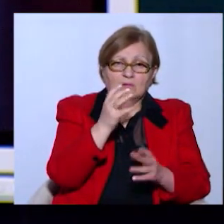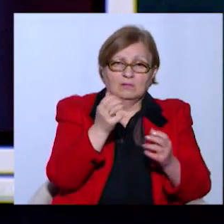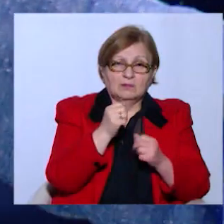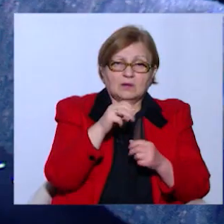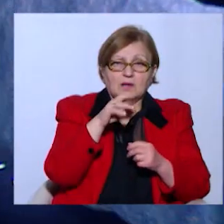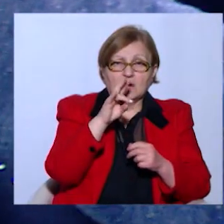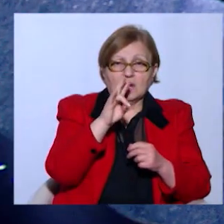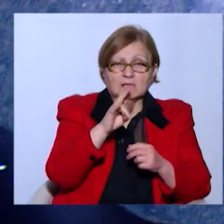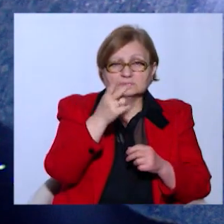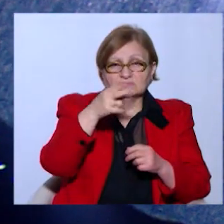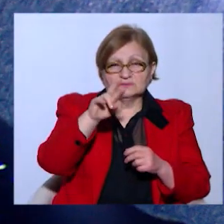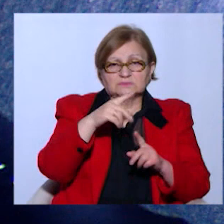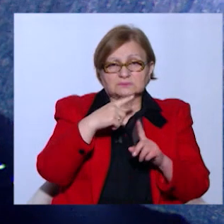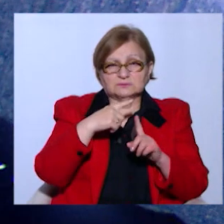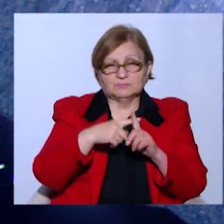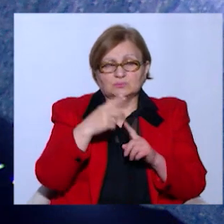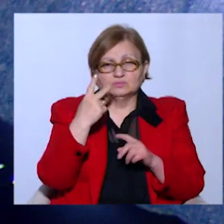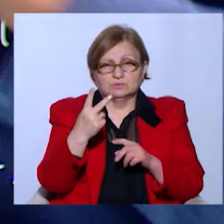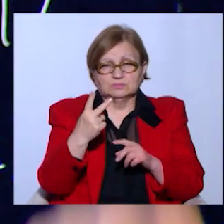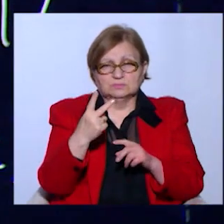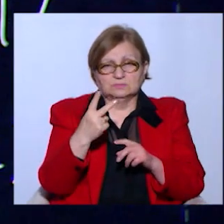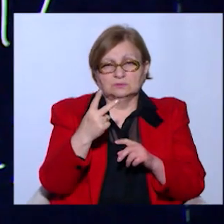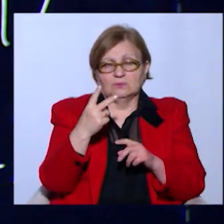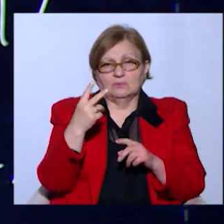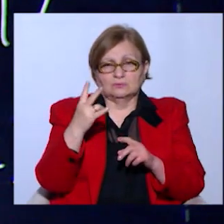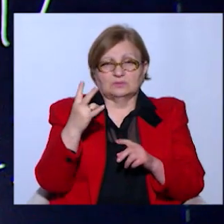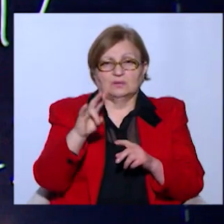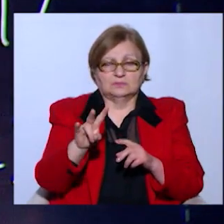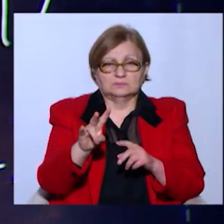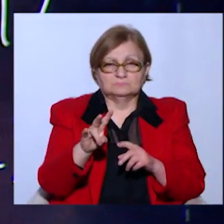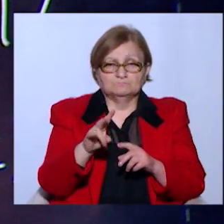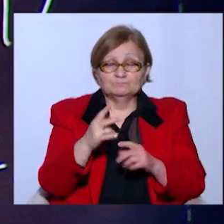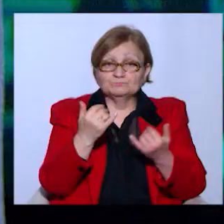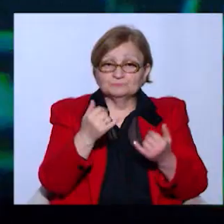მიიღება n²+2 n-ი.